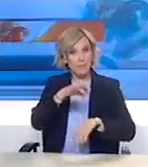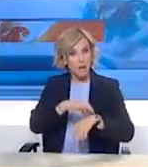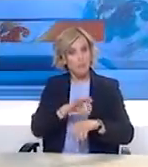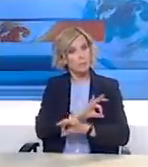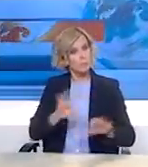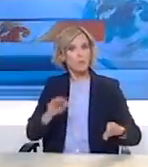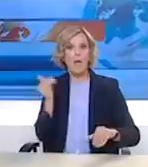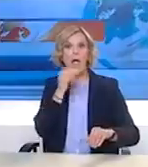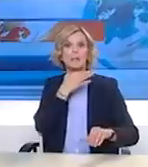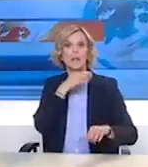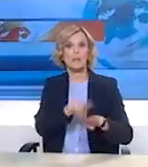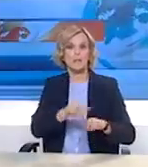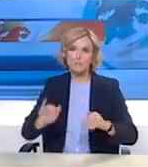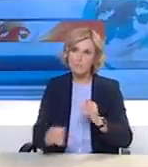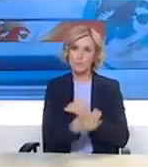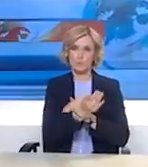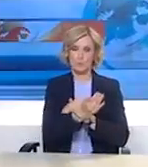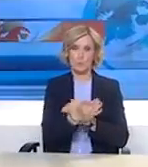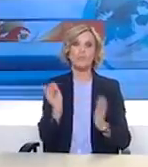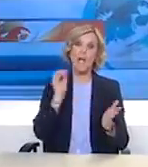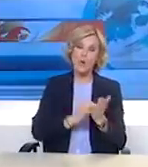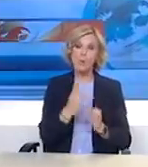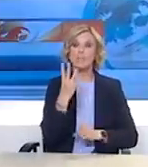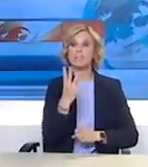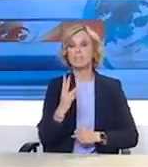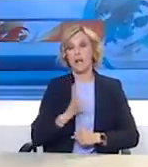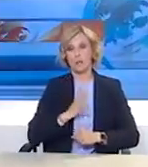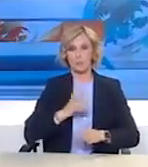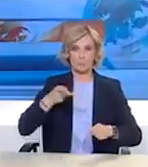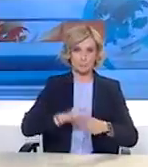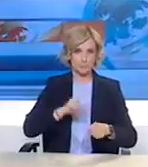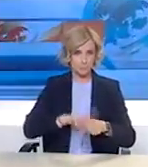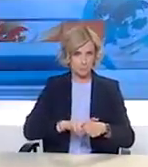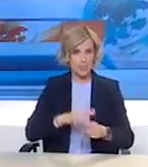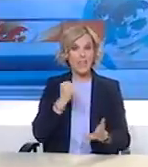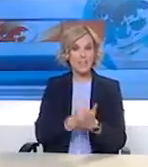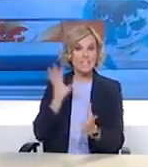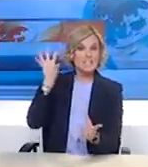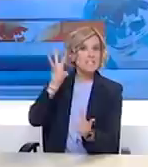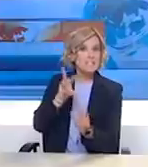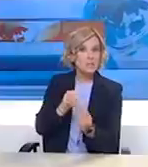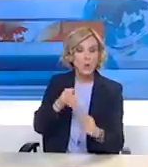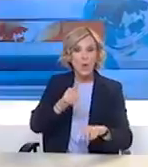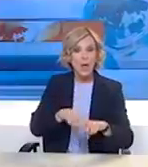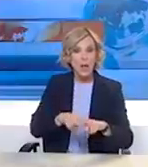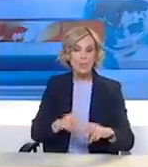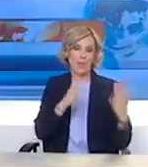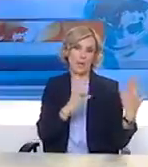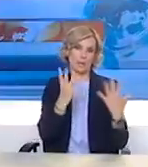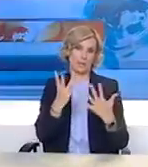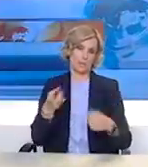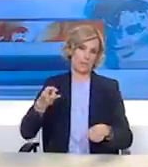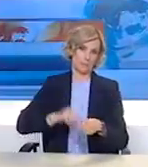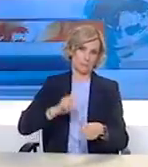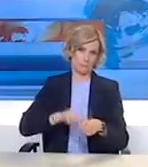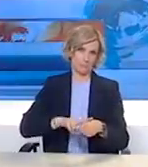ΜΕΘ. Τέλος, έχουμε 3 ακόμα καταγεγραμμένους θανάτους και 93 θανάτους συνολικά στη χώρα.